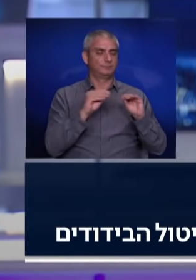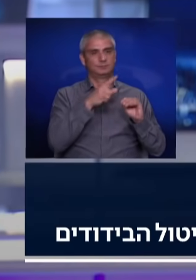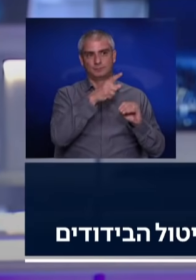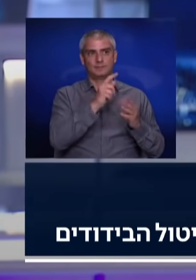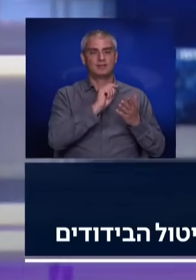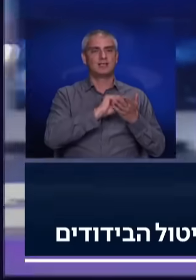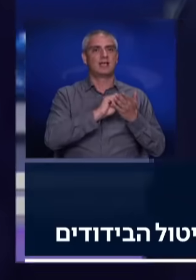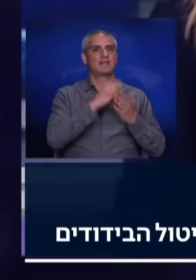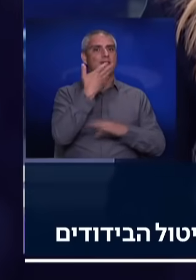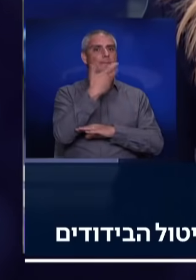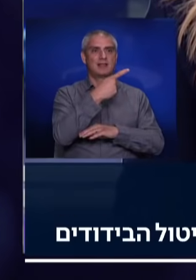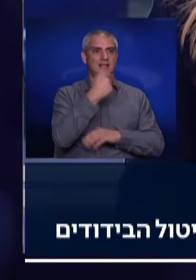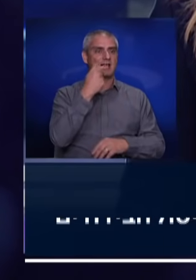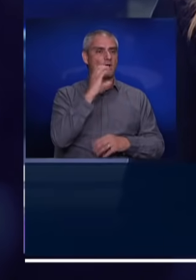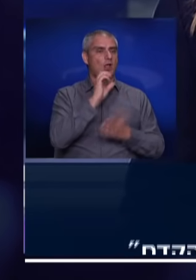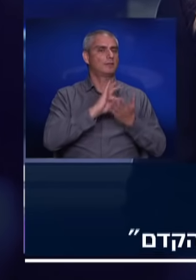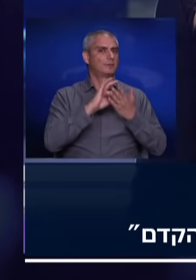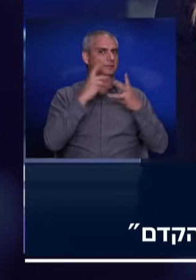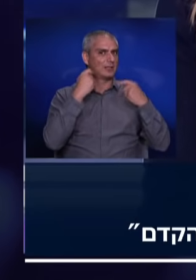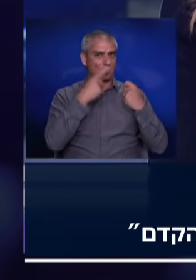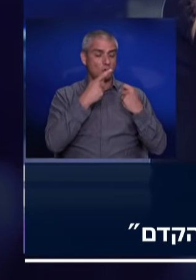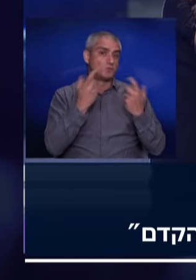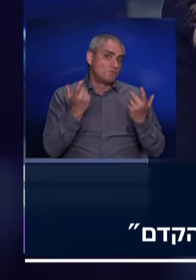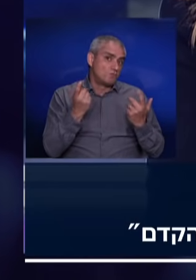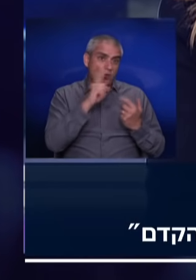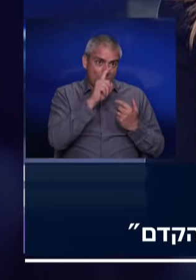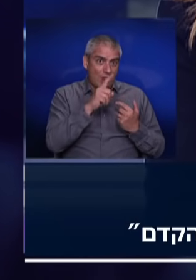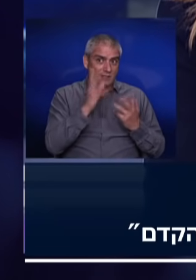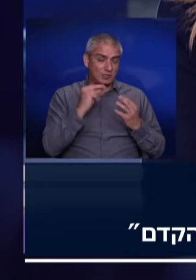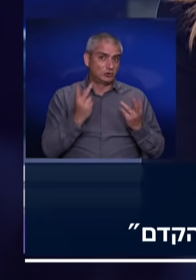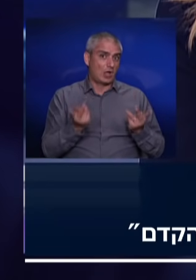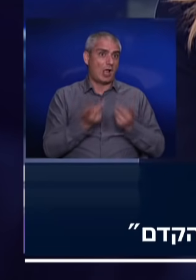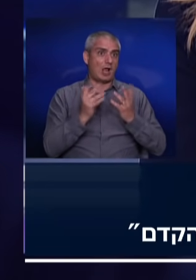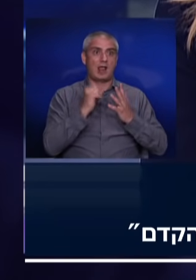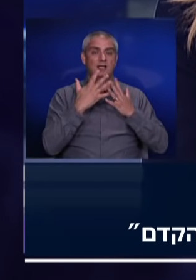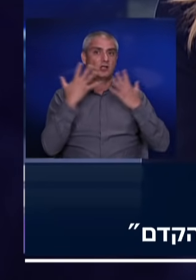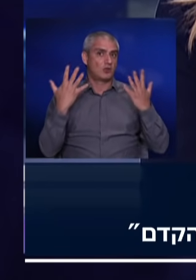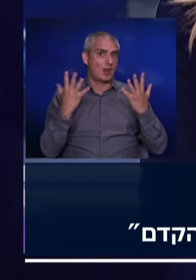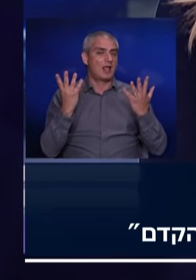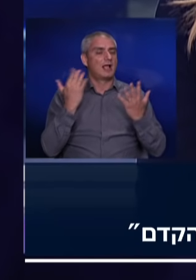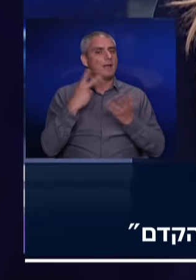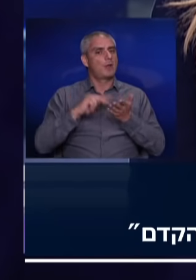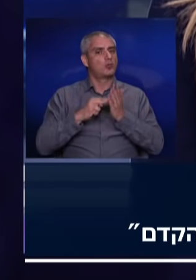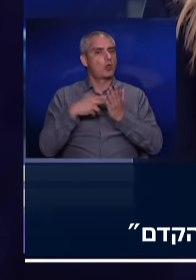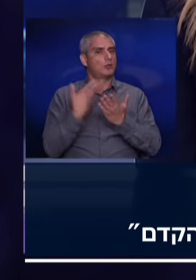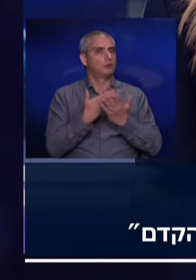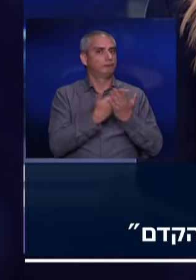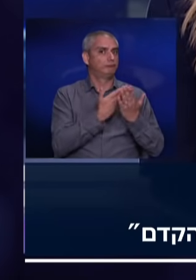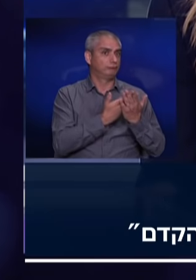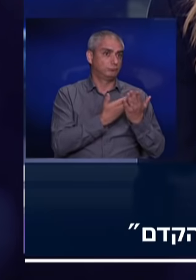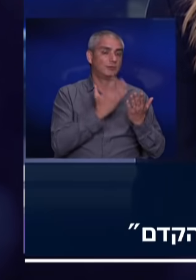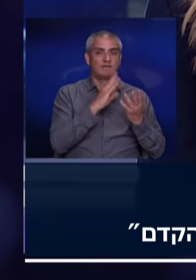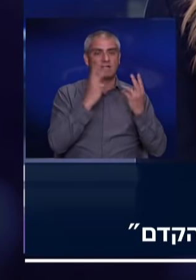כהן, כתבתנו מדינית במערכת החינוך. אז אולי שם צפויה הקלה הגדולה ביותר, עם כמה מתווים שהוצגו, והעיקרון של